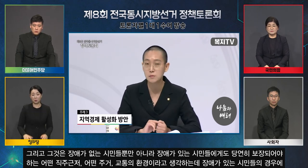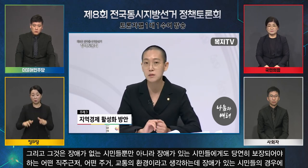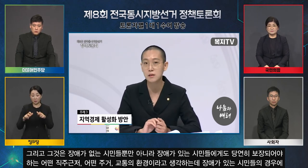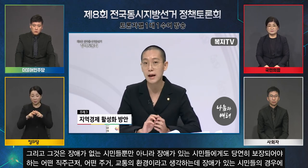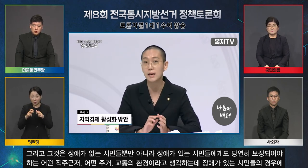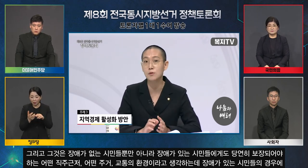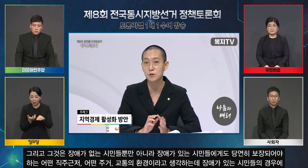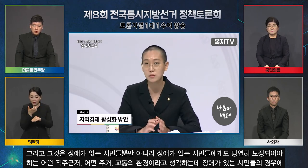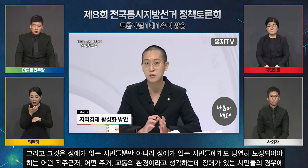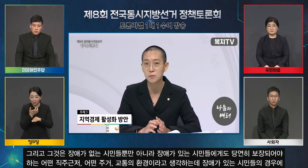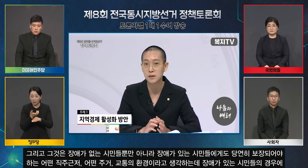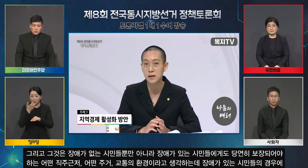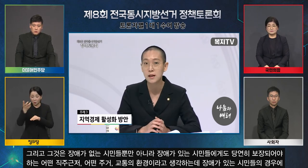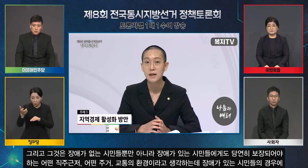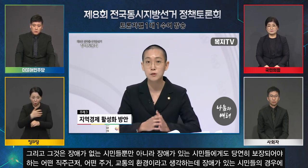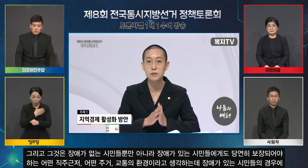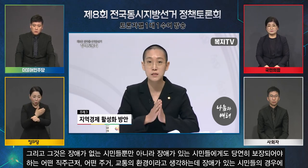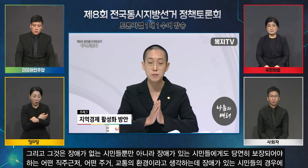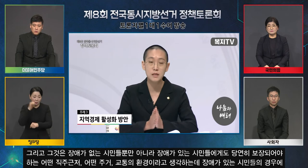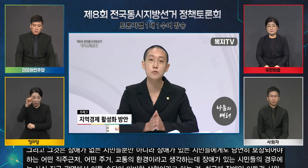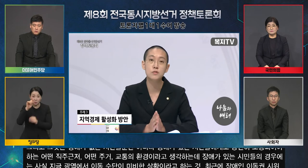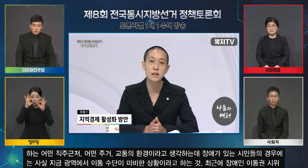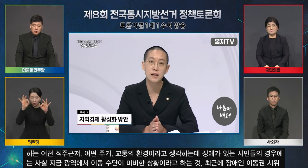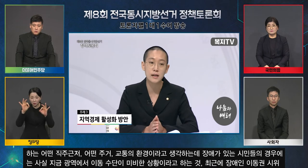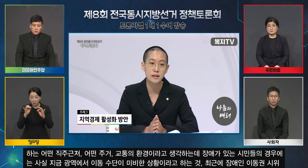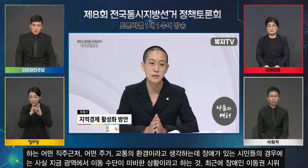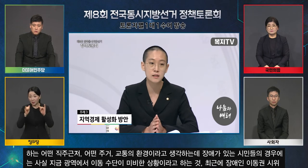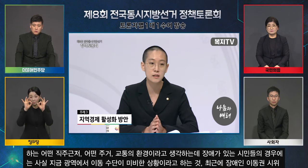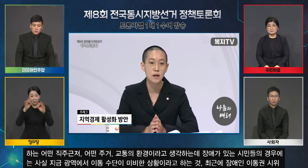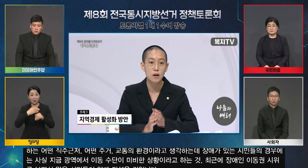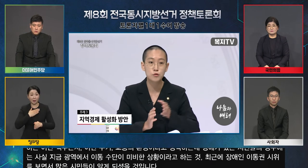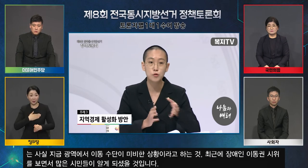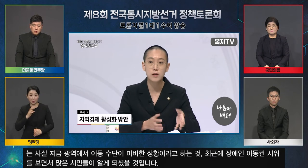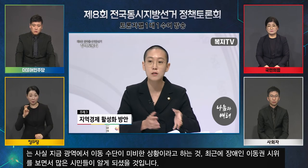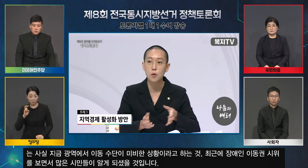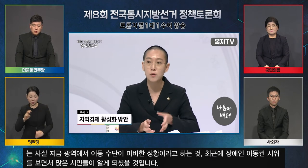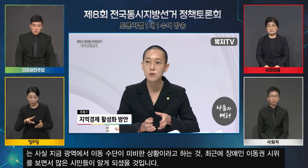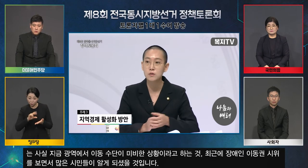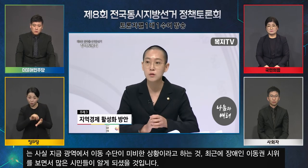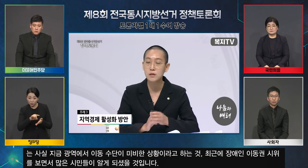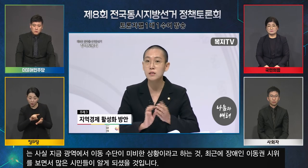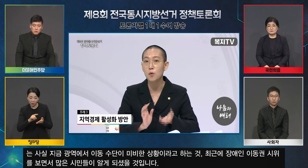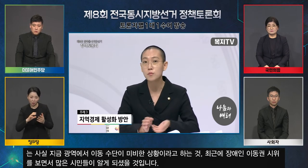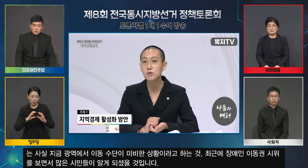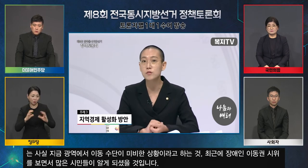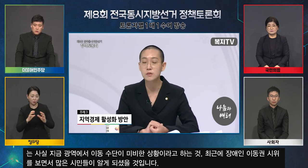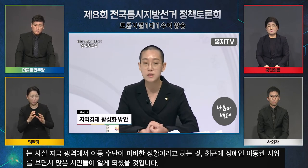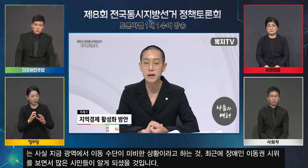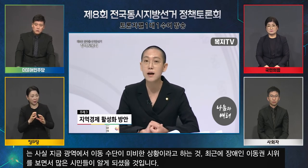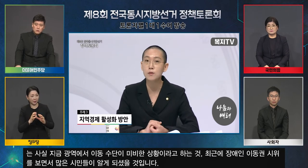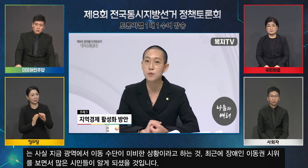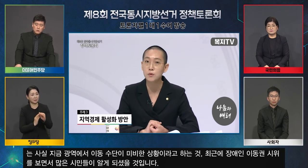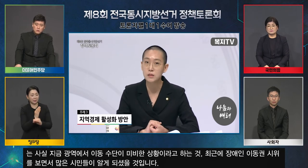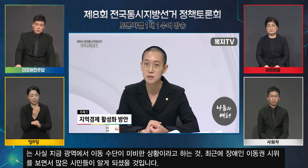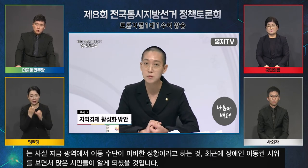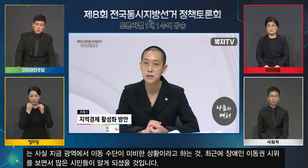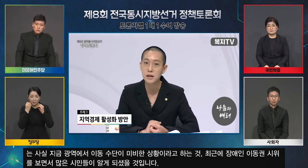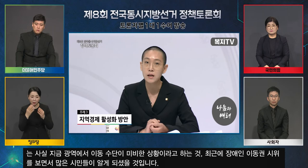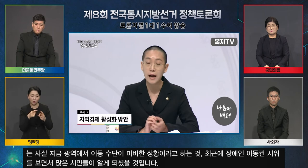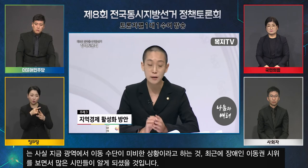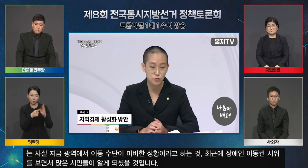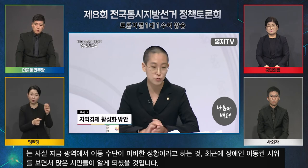보면서 많은 시민들이 알게 되셨을 겁니다. 그래서 지금 이 문제가 이제는 국회를 넘어서서 새 정부를 향하고